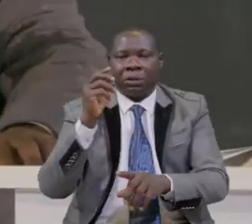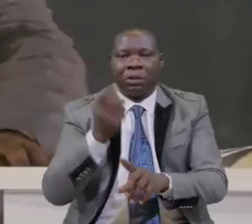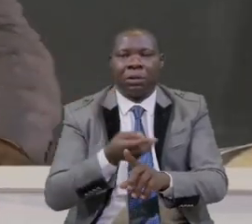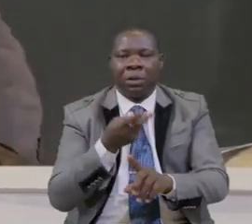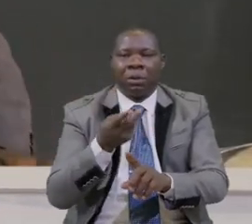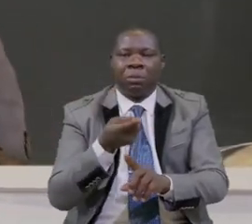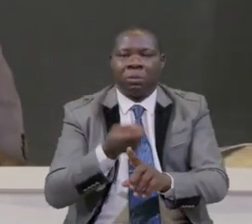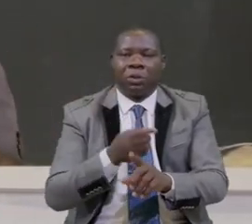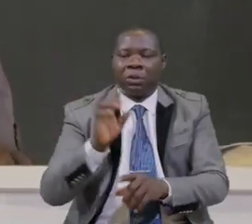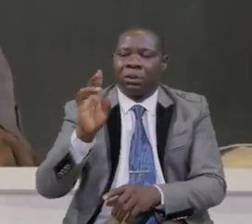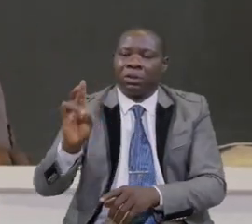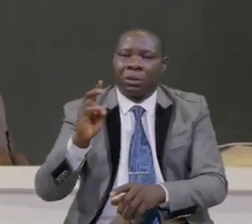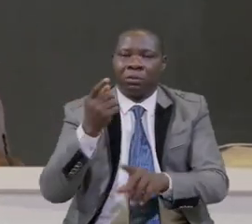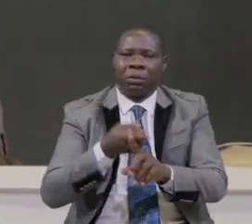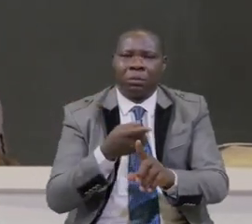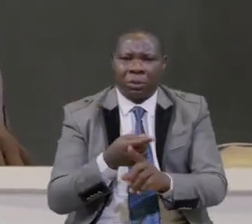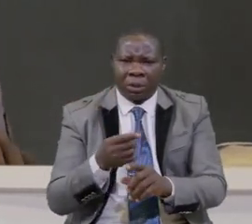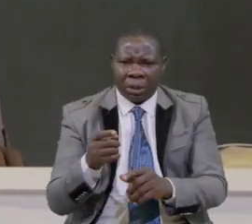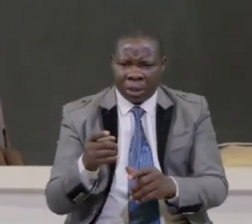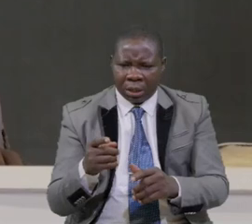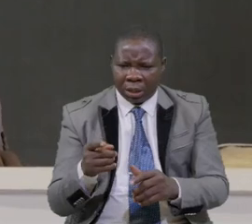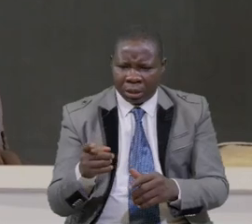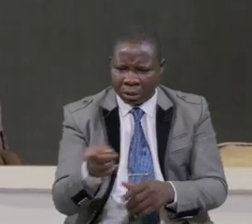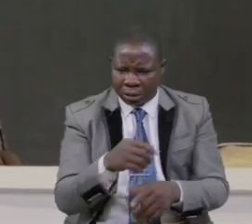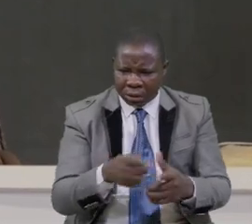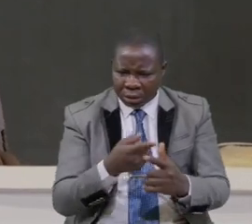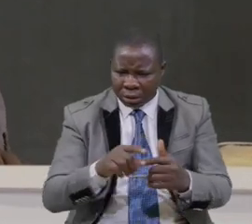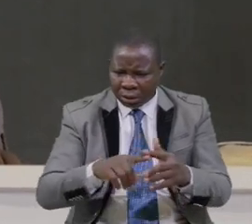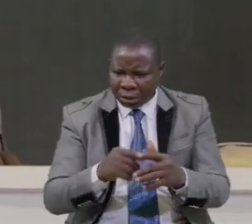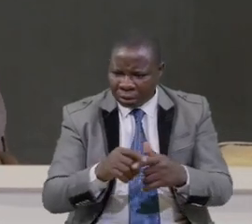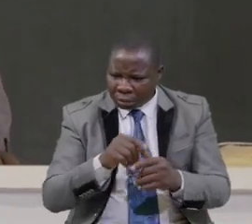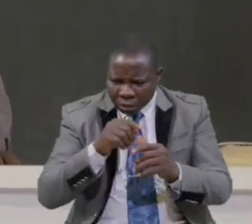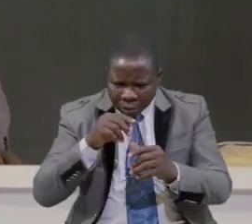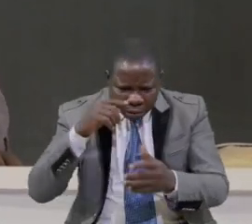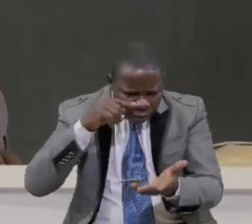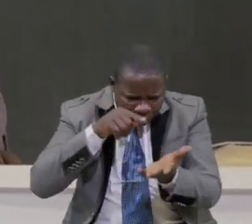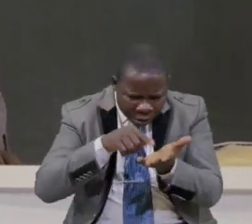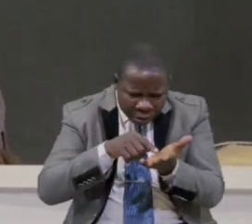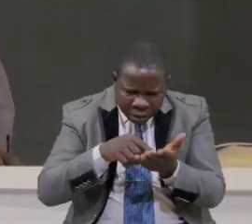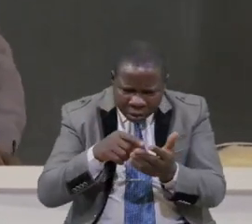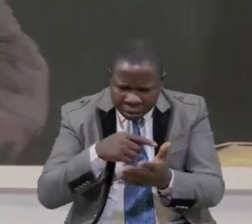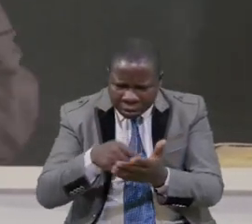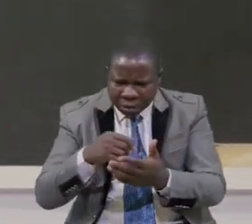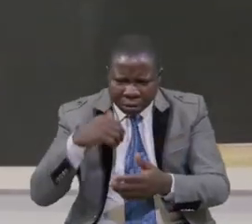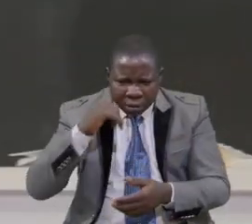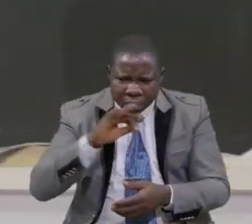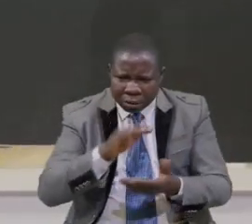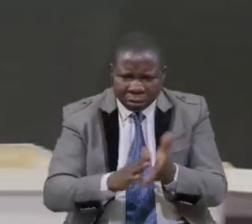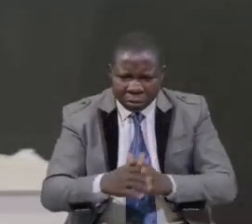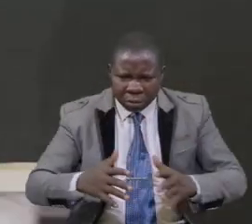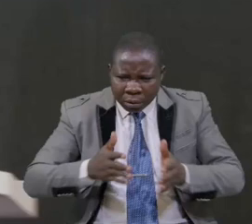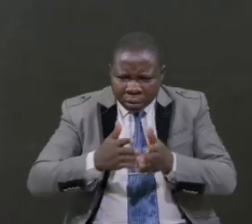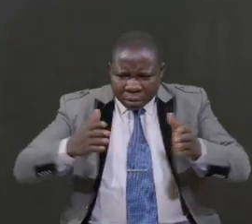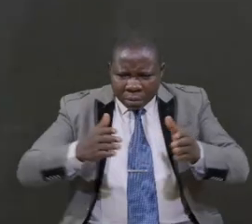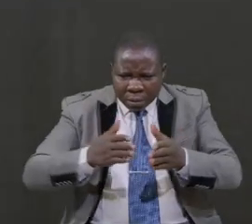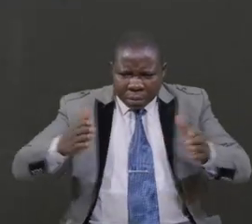7 mois. Il commence à la regarder. Cette fille-là est en train de gonfler. La